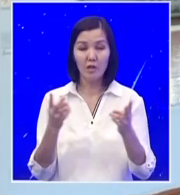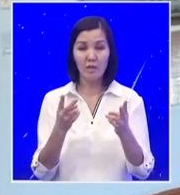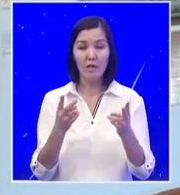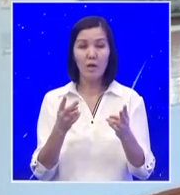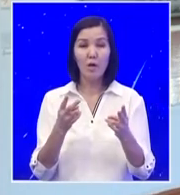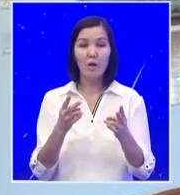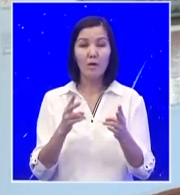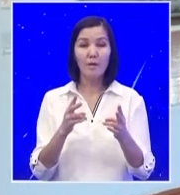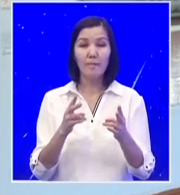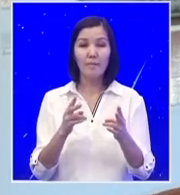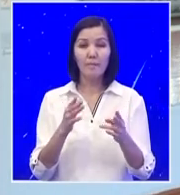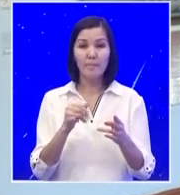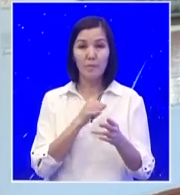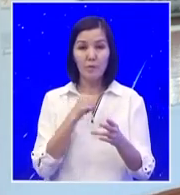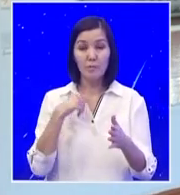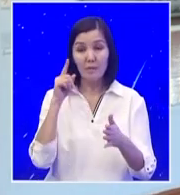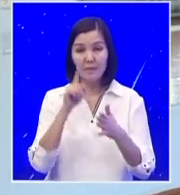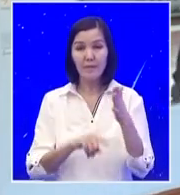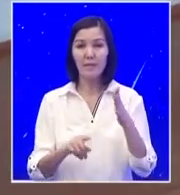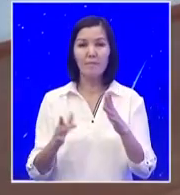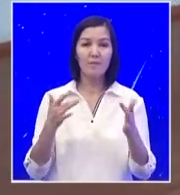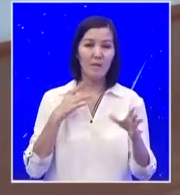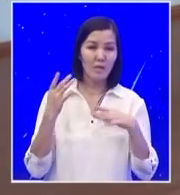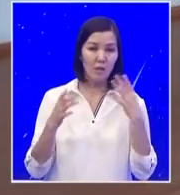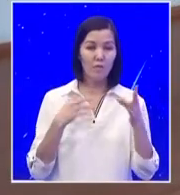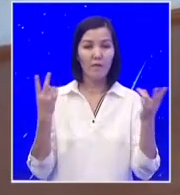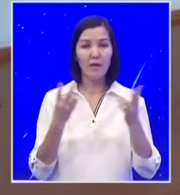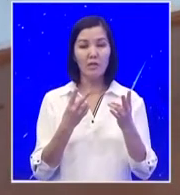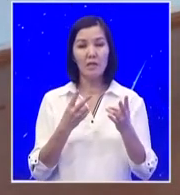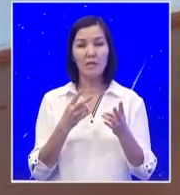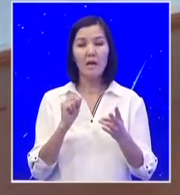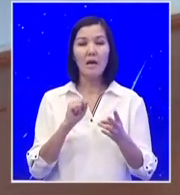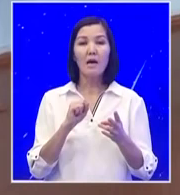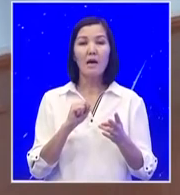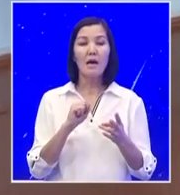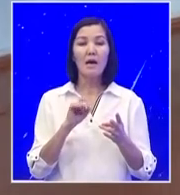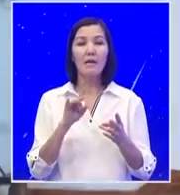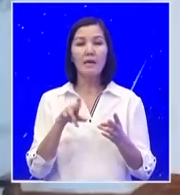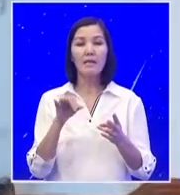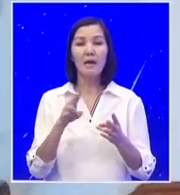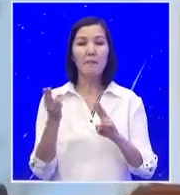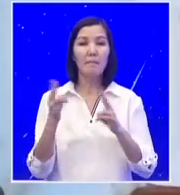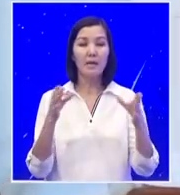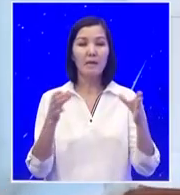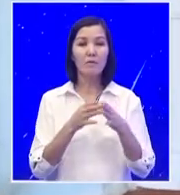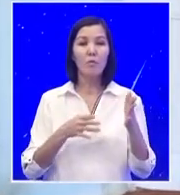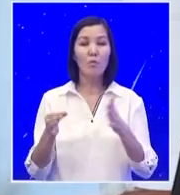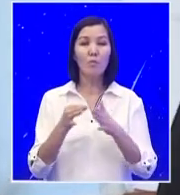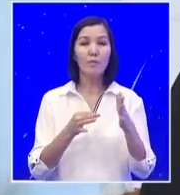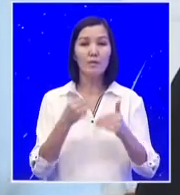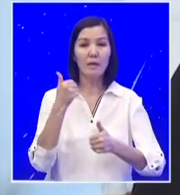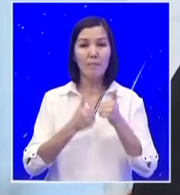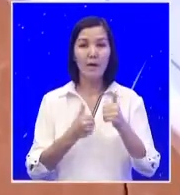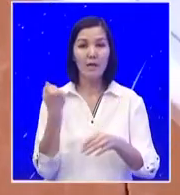біз өзімізге сенімді жұмыс істеу керек біз. Ардақ Оңғарбекова құрған би ансамблі қалалық және облыстық байқауларда